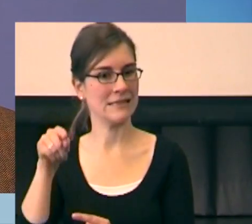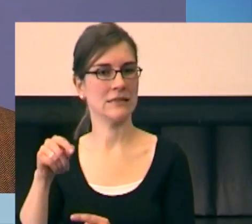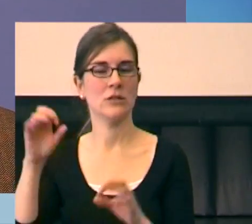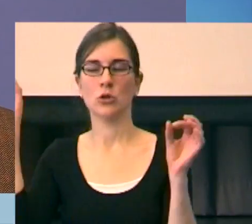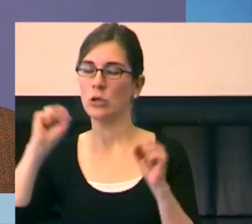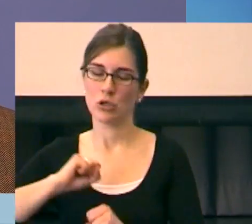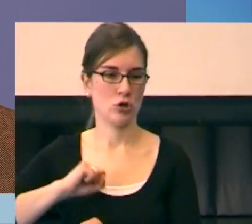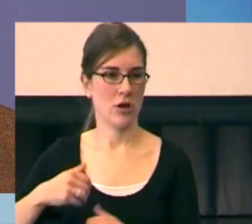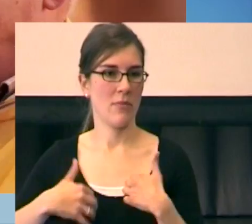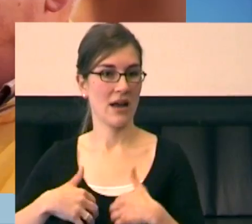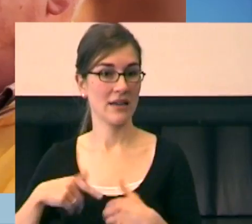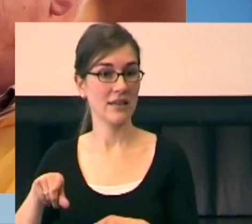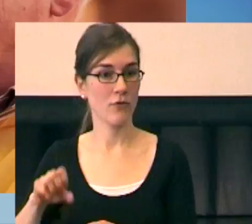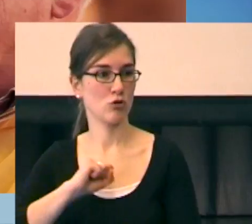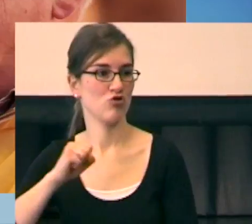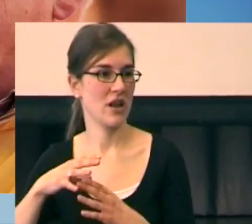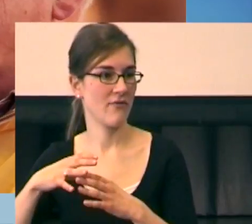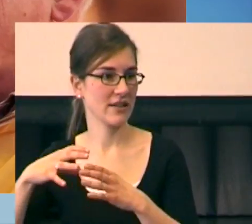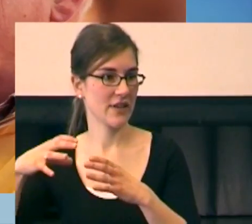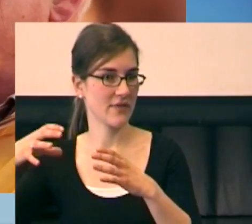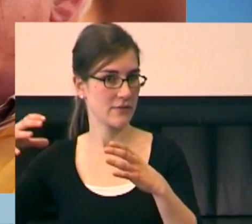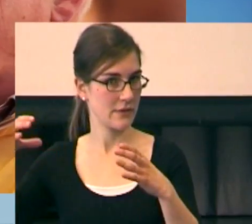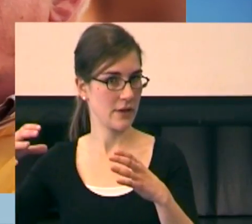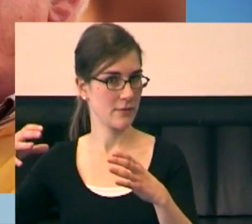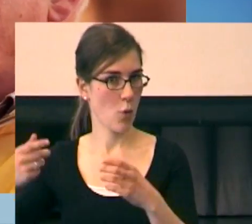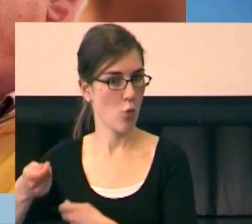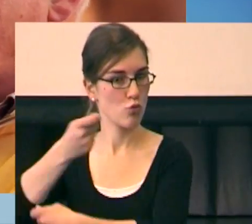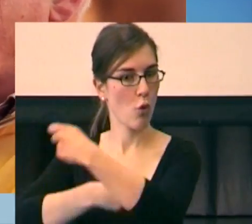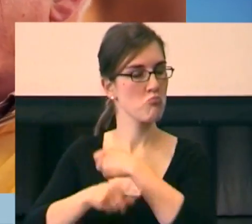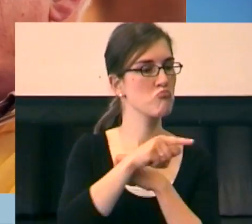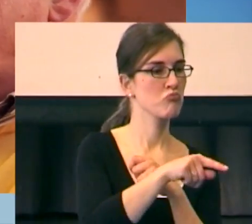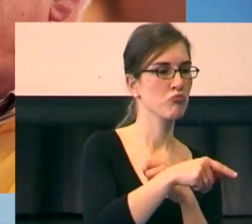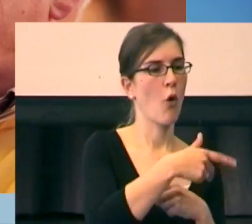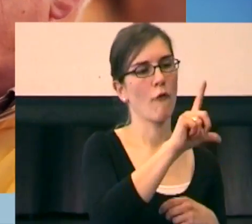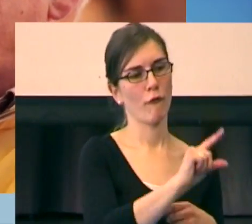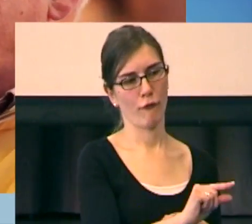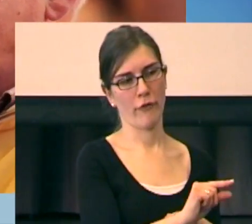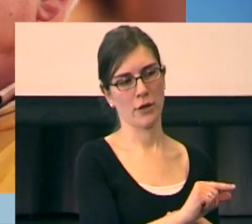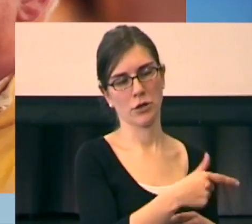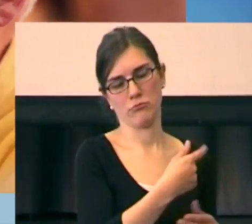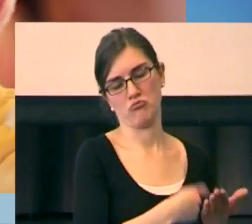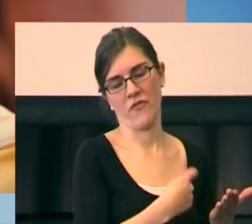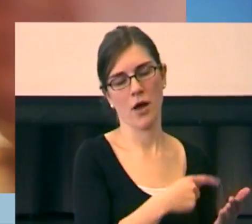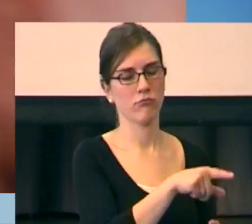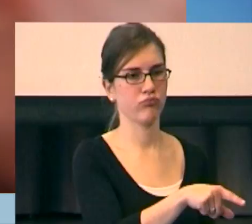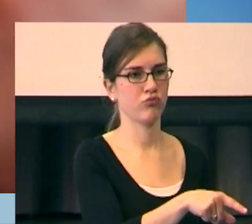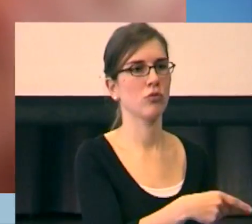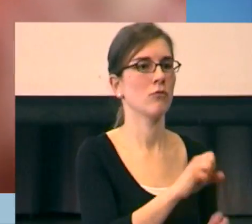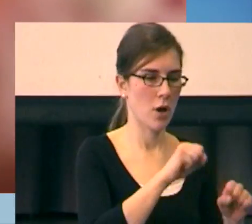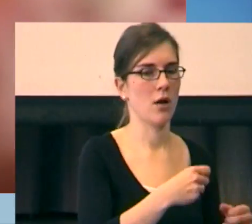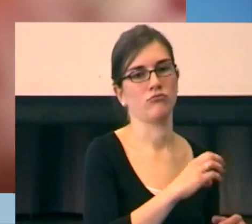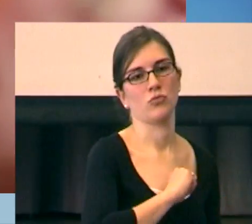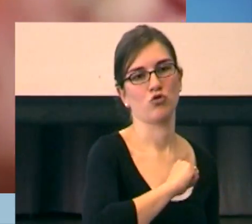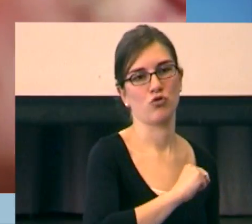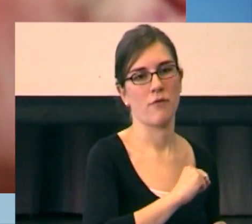desto schneller wächst der Tumor. Und umgekehrt, je niedriger die Zahl ist, desto eher ist es ein Patient, den man